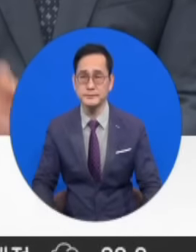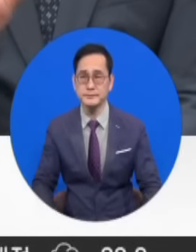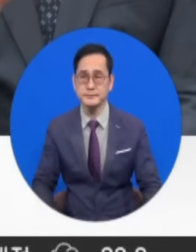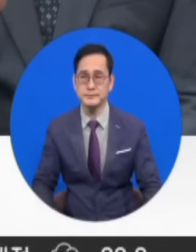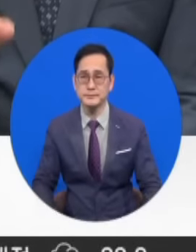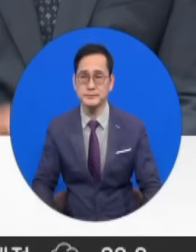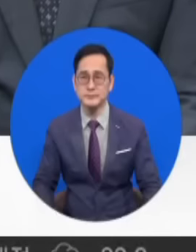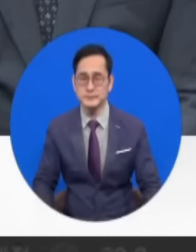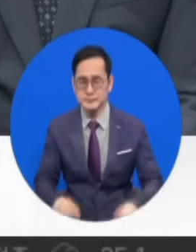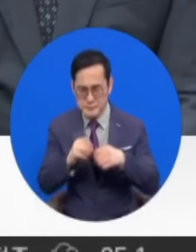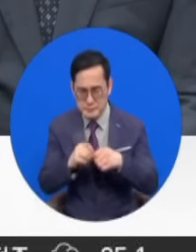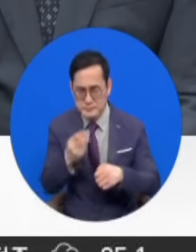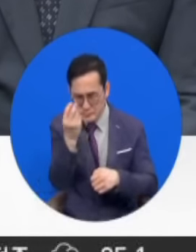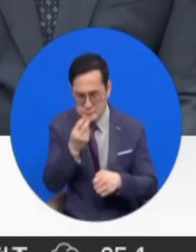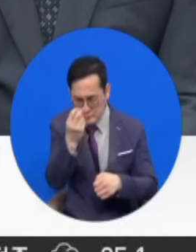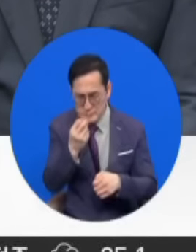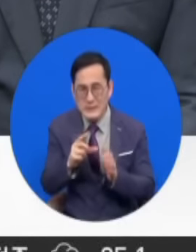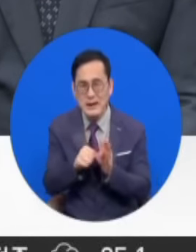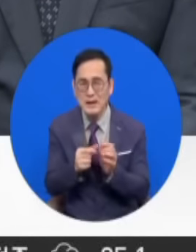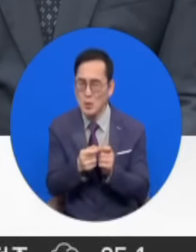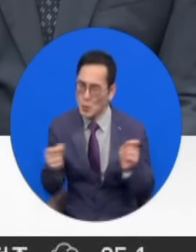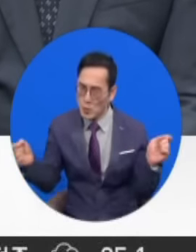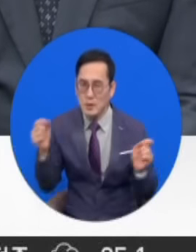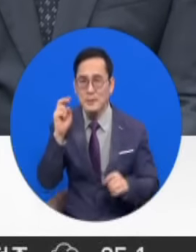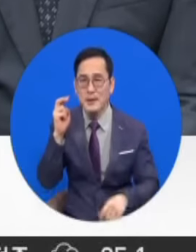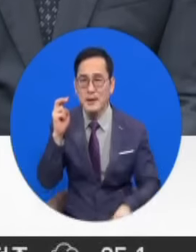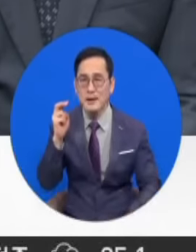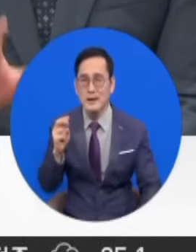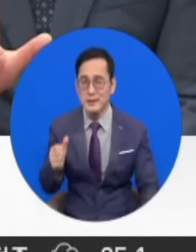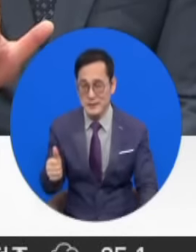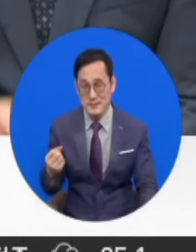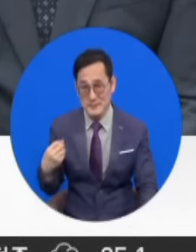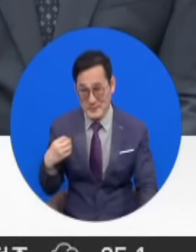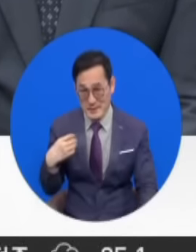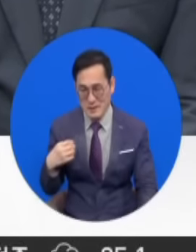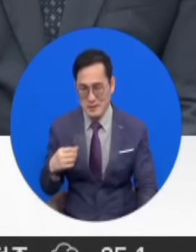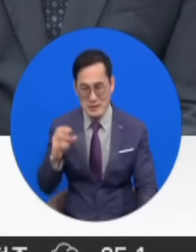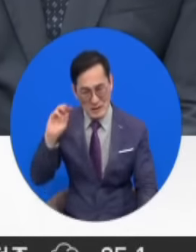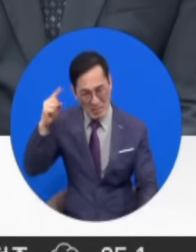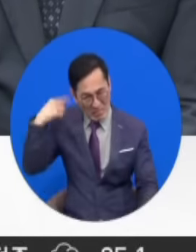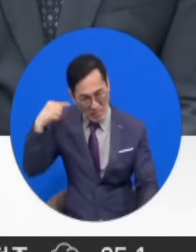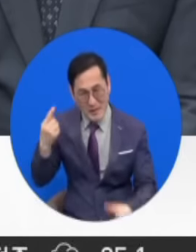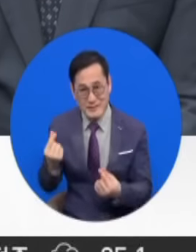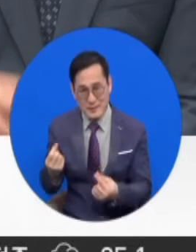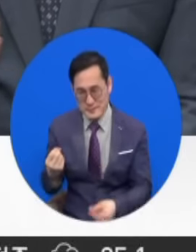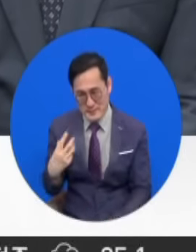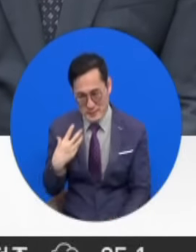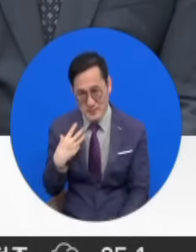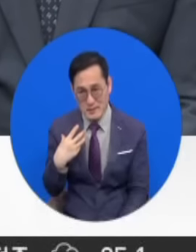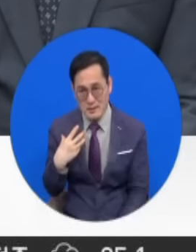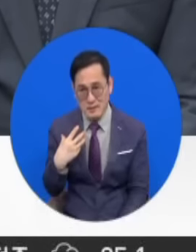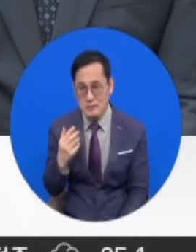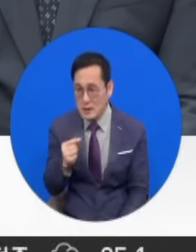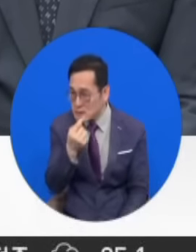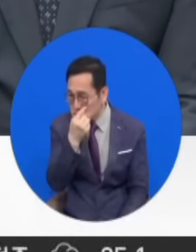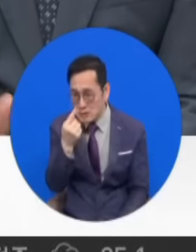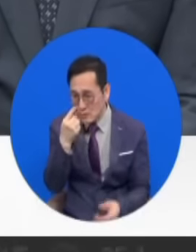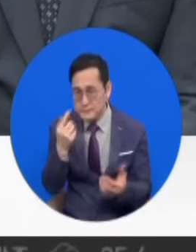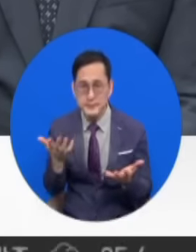것이고 가해 운전자가 주장하는 부분이 어느 정도 신빙성이 있다고 하더라도 결국에 급발진 여부에 대한 입증 문제가